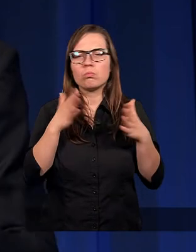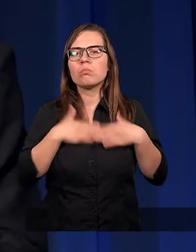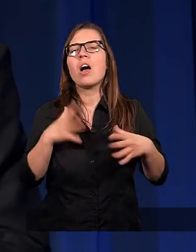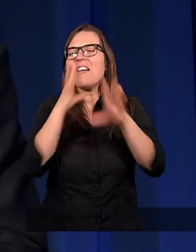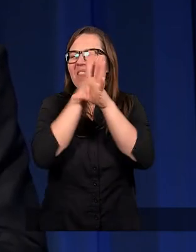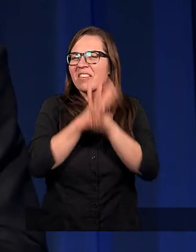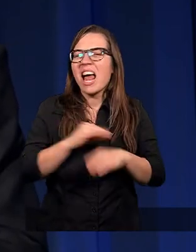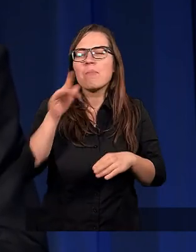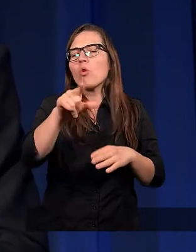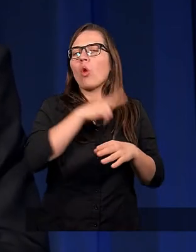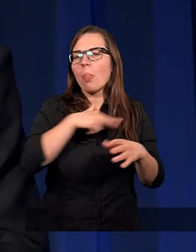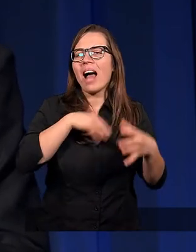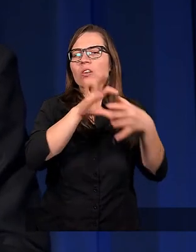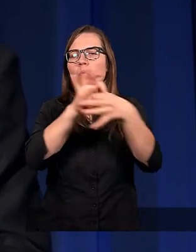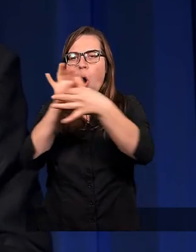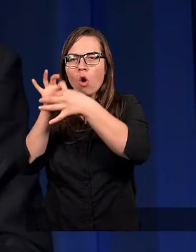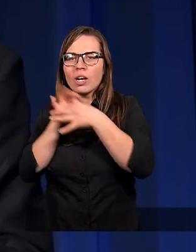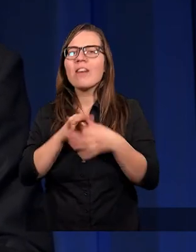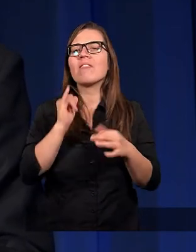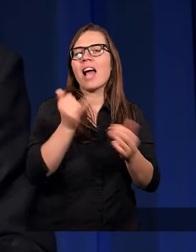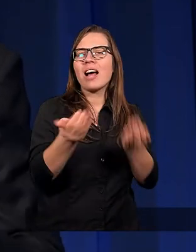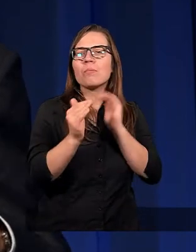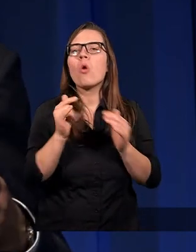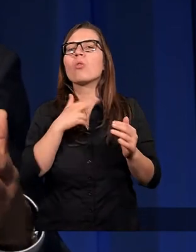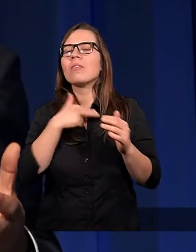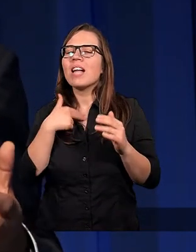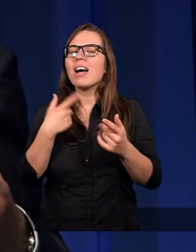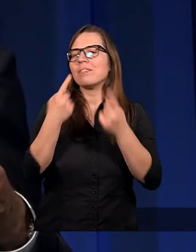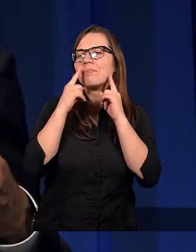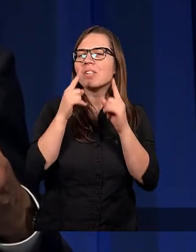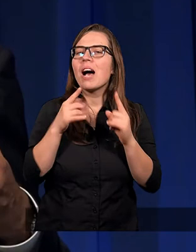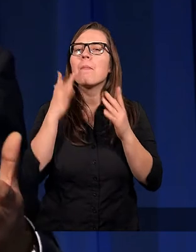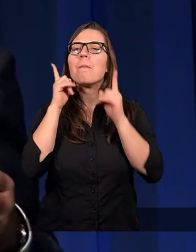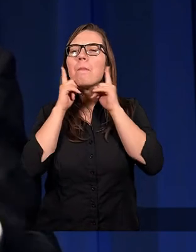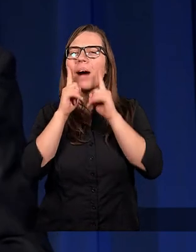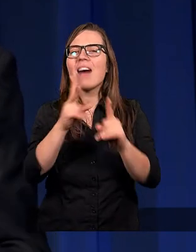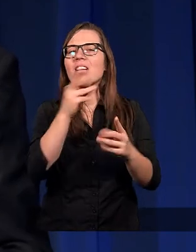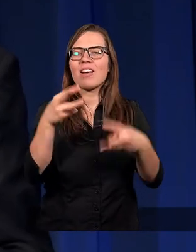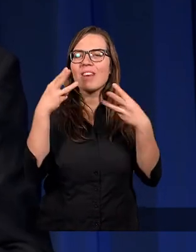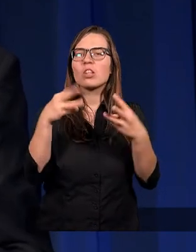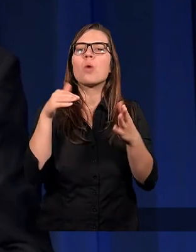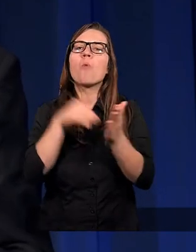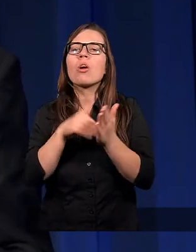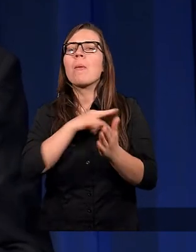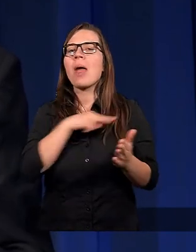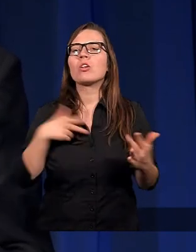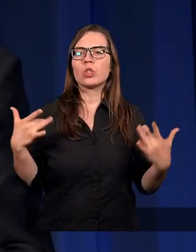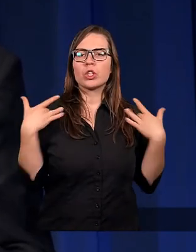wielbimy Boga i to nas łączy, to nas zbliża i w jakiś sposób też wyraża taką prawdziwą, najważniejszą potrzebę naszego